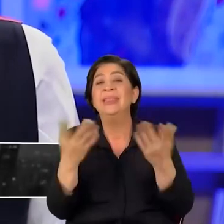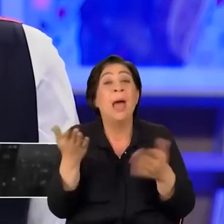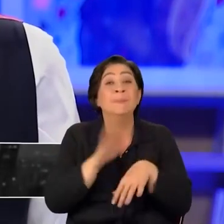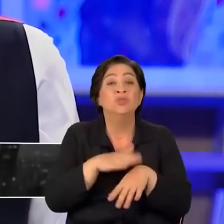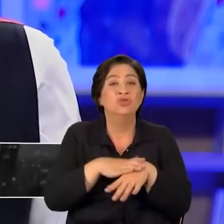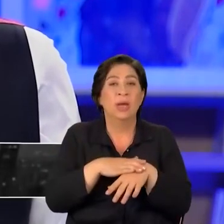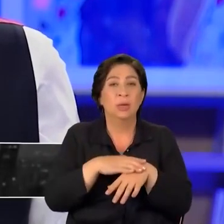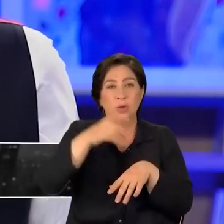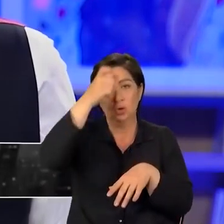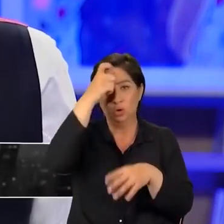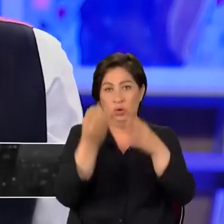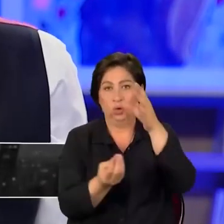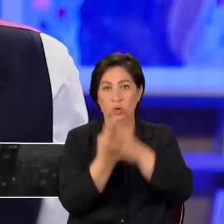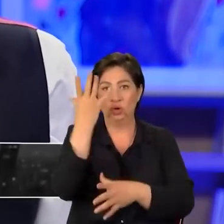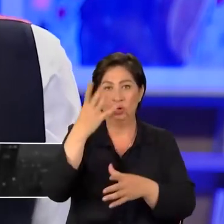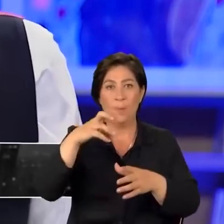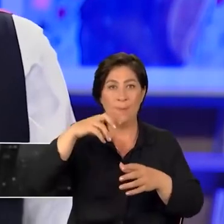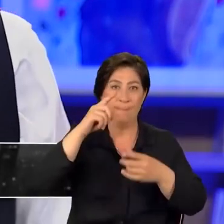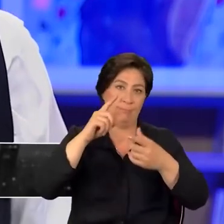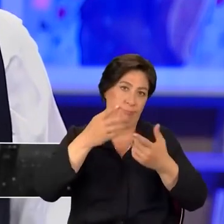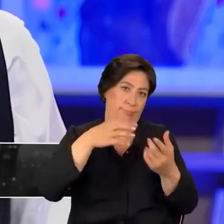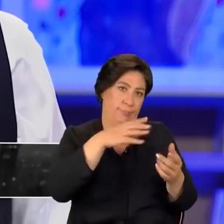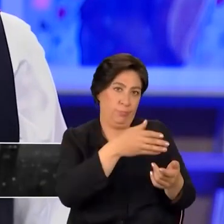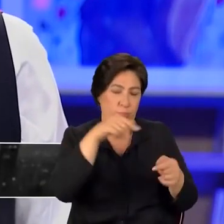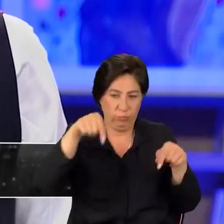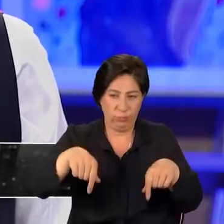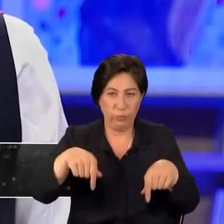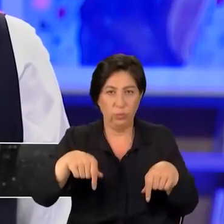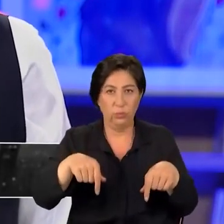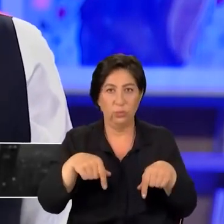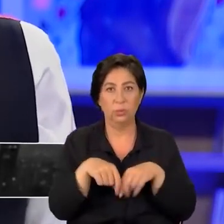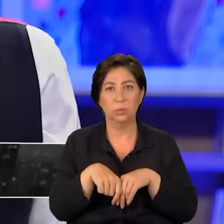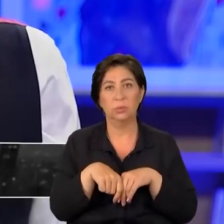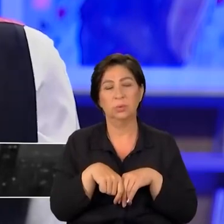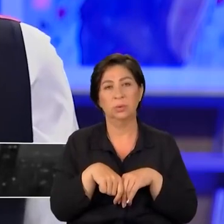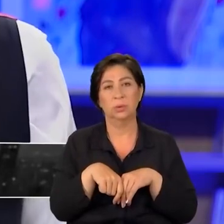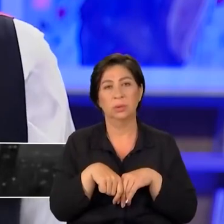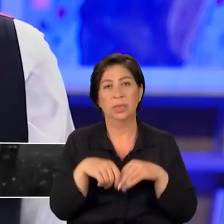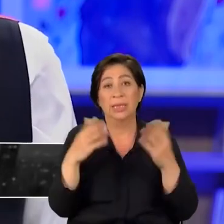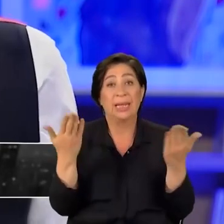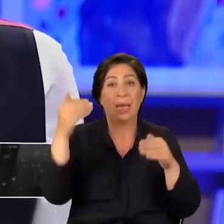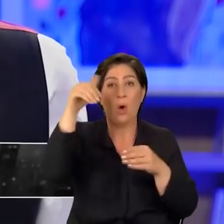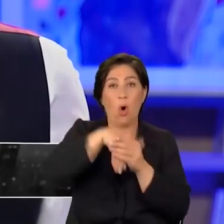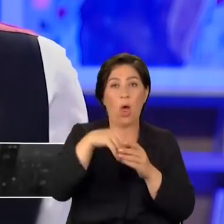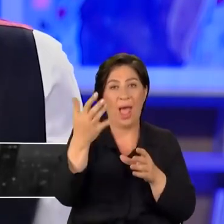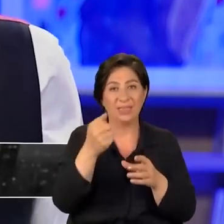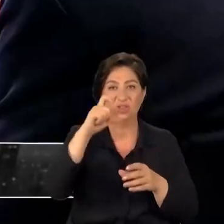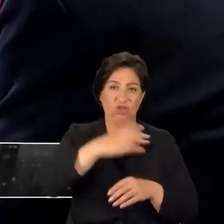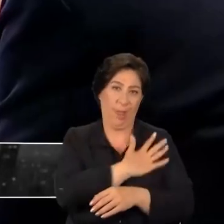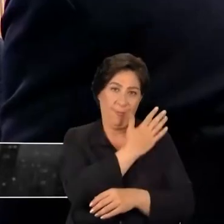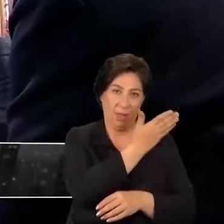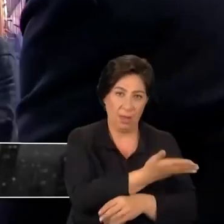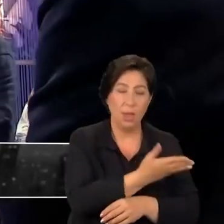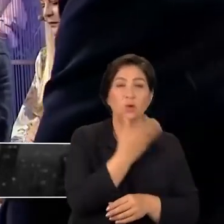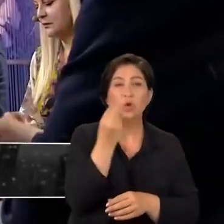Türkiye'nin kurucu partisi ve bugün işte ne kadar oy aldığını biliyoruz CHP.